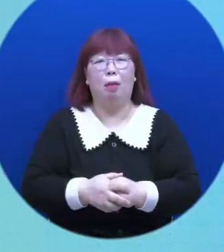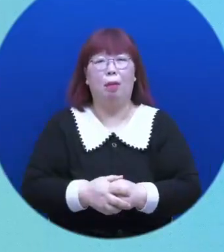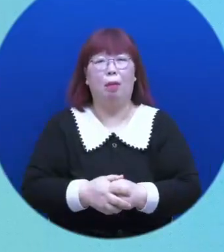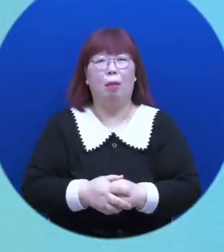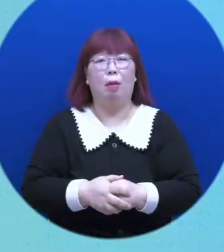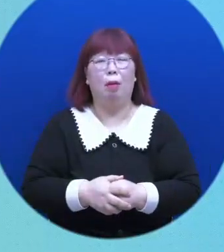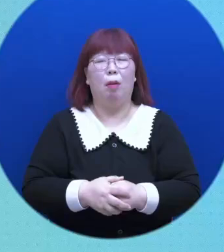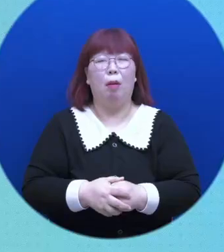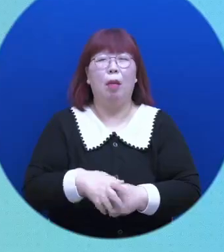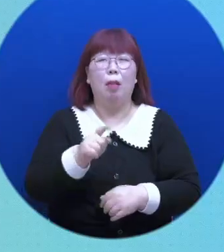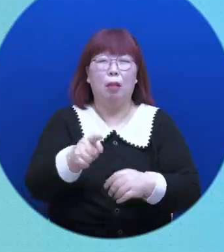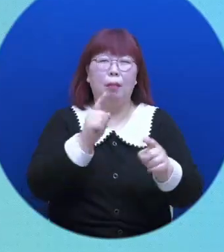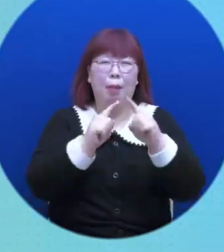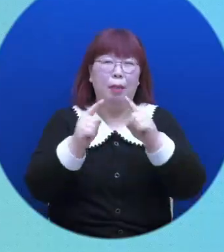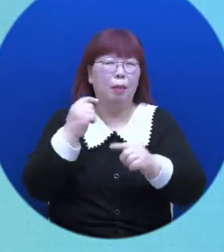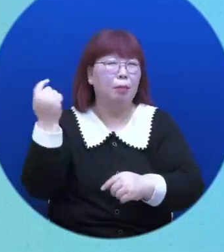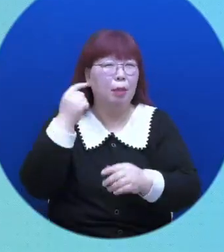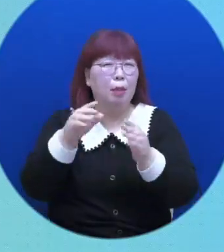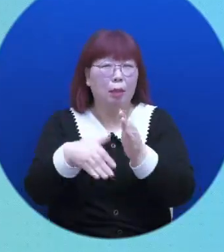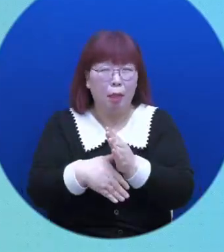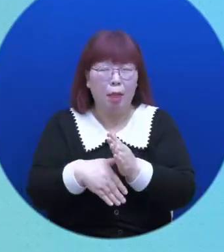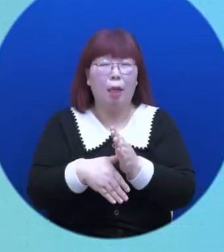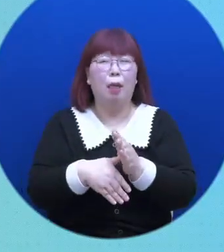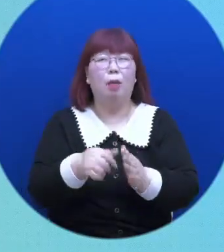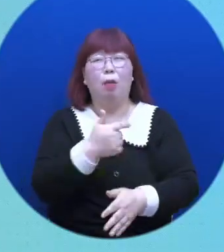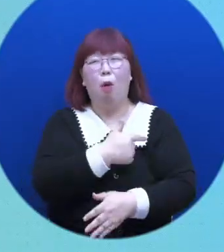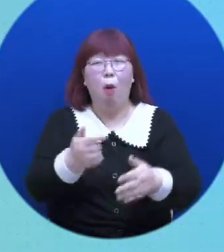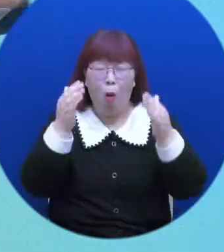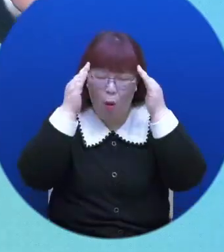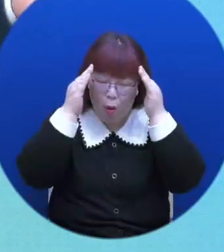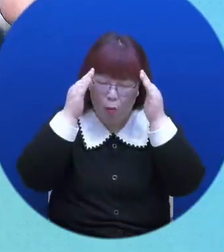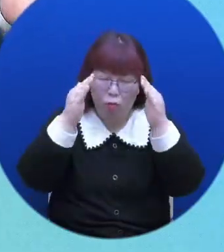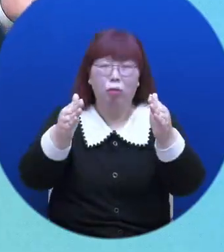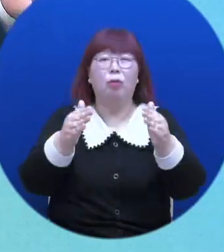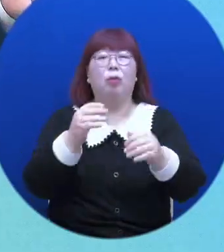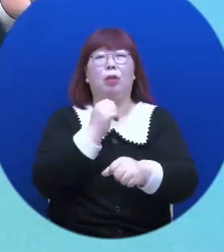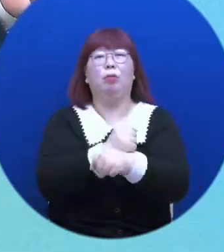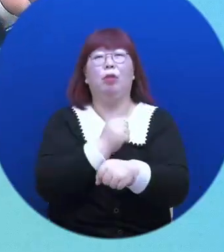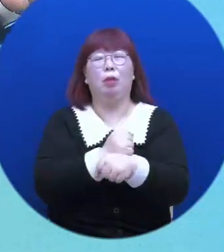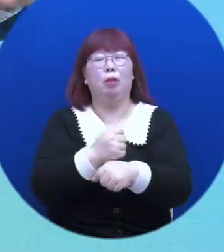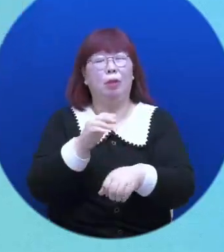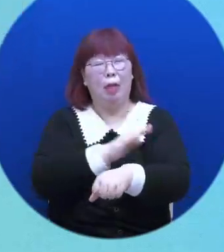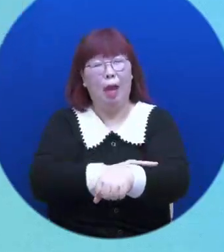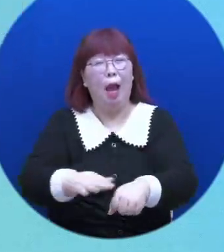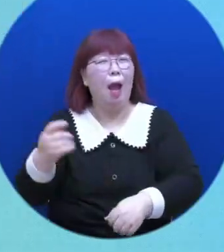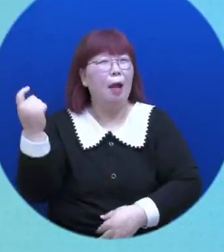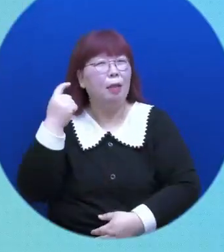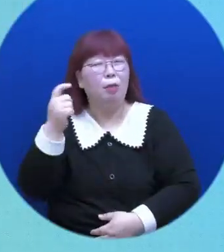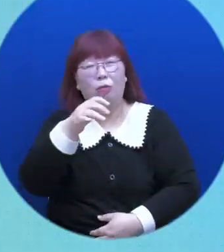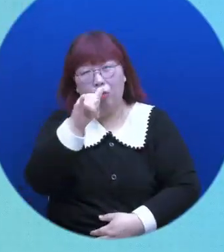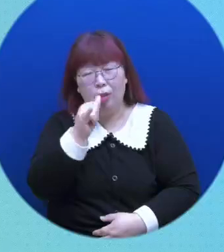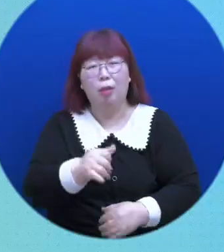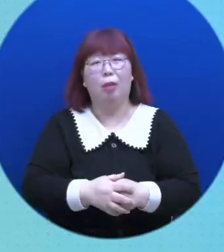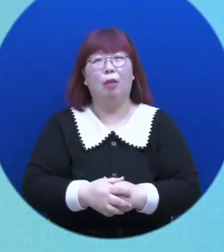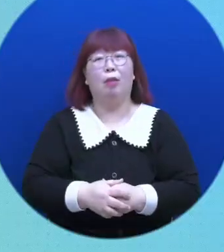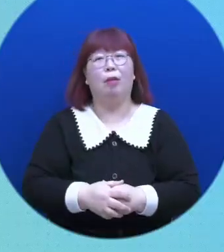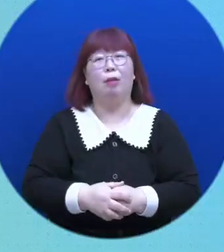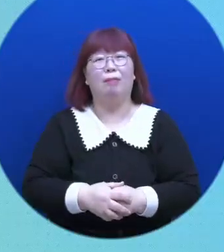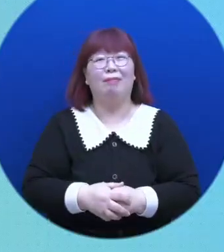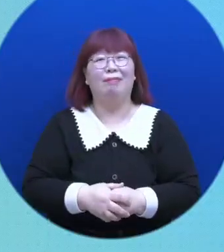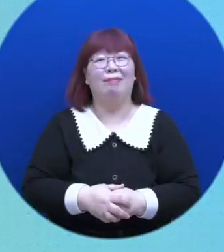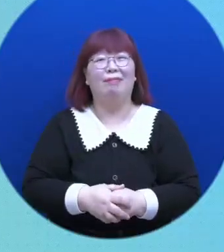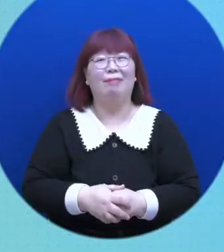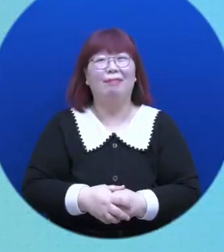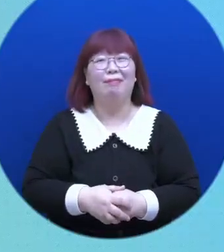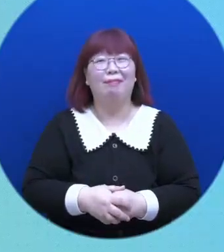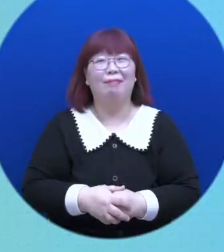어떻게 말씀을 초롱초롱 잘 듣는지 하품만 하지 않아. 그냥 똘똘하게 말씀을 듣고 있는